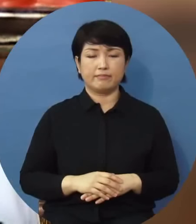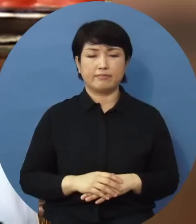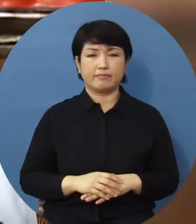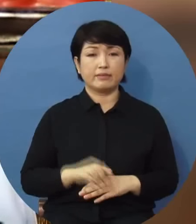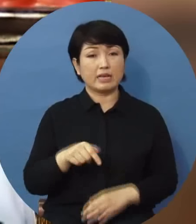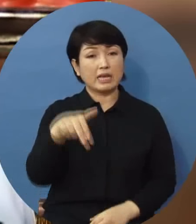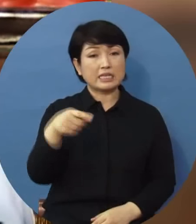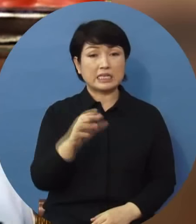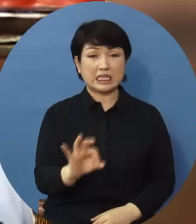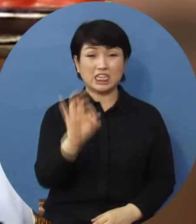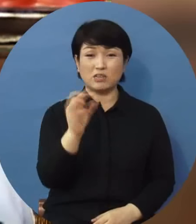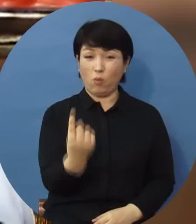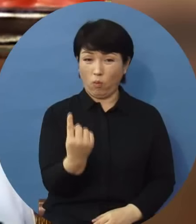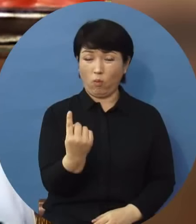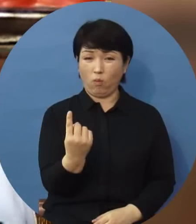그것이 증오다 이 말이에요.